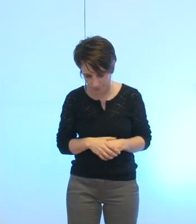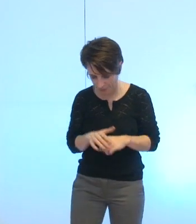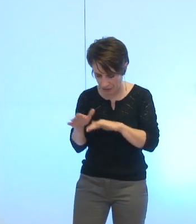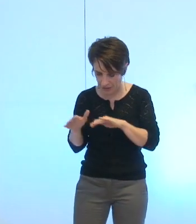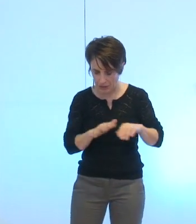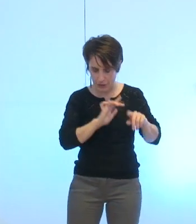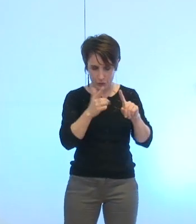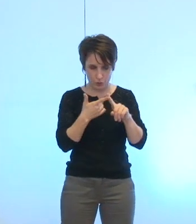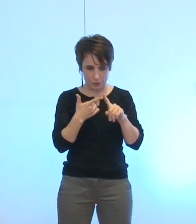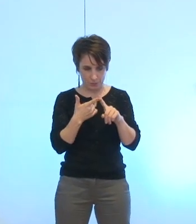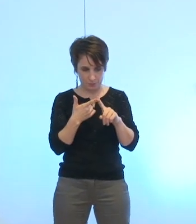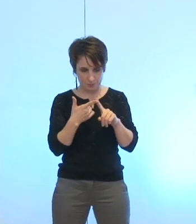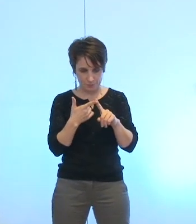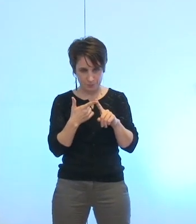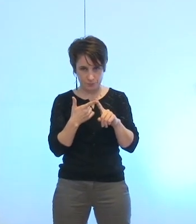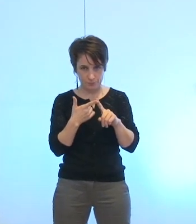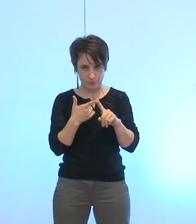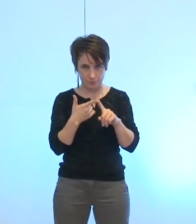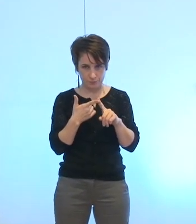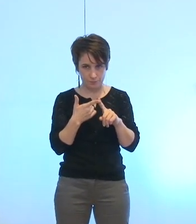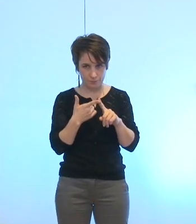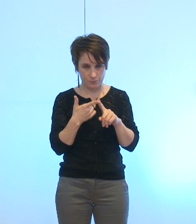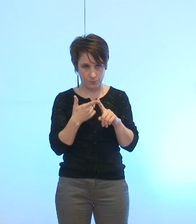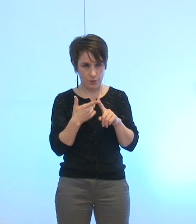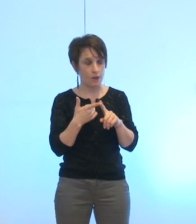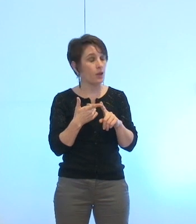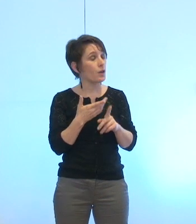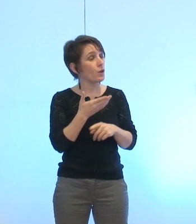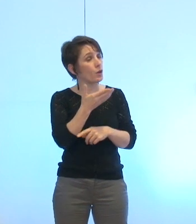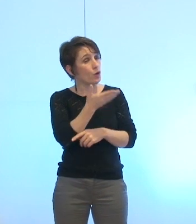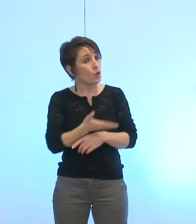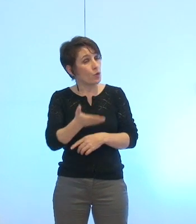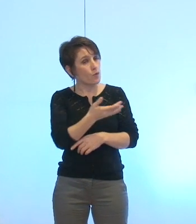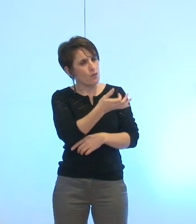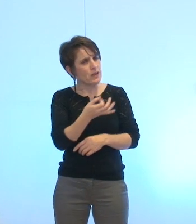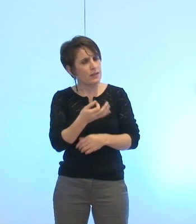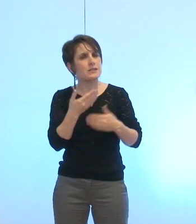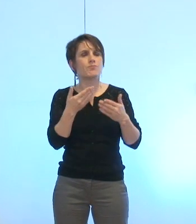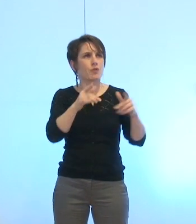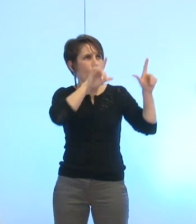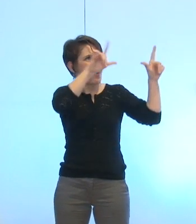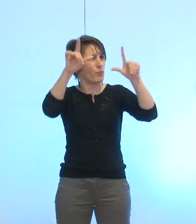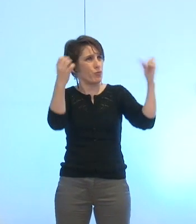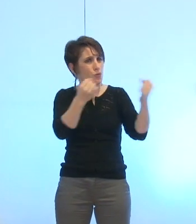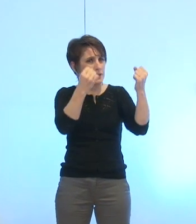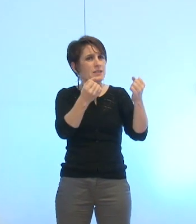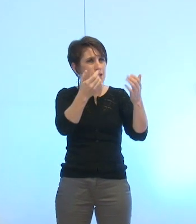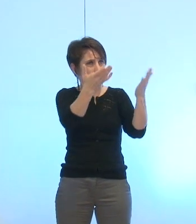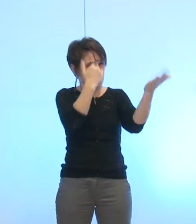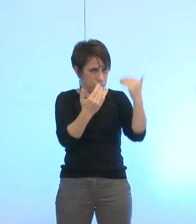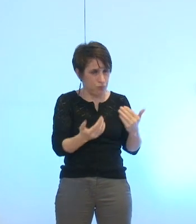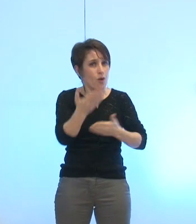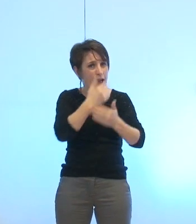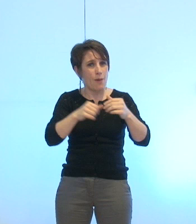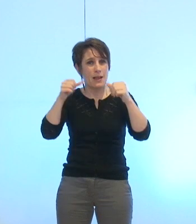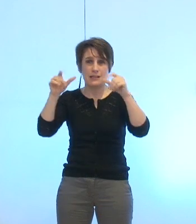indiqué que la municipalitéit mettre en place de nouveaux panneaux pour l'affichage libre